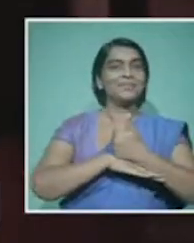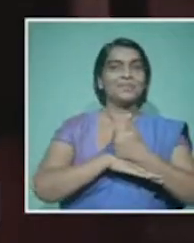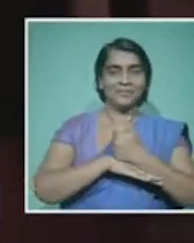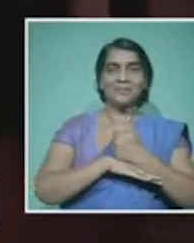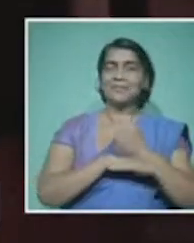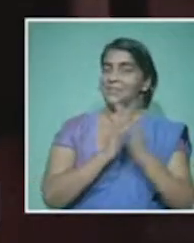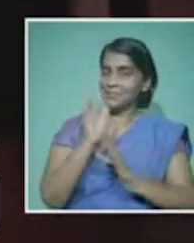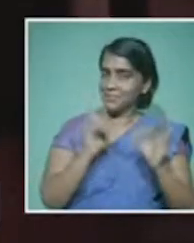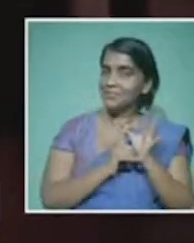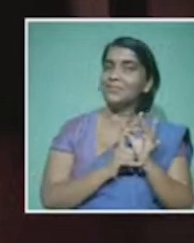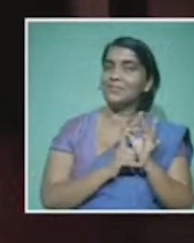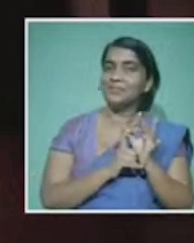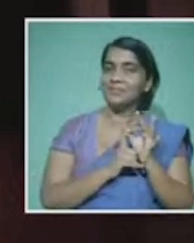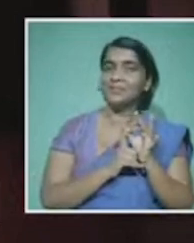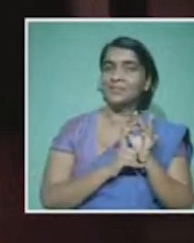கேட்டாக்கா